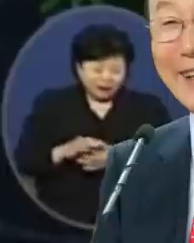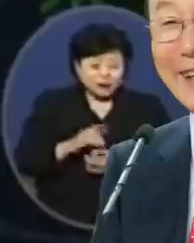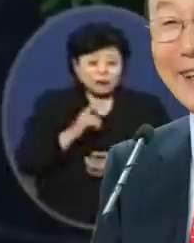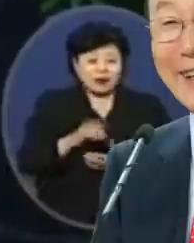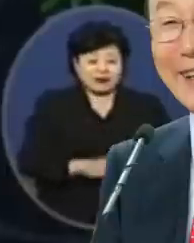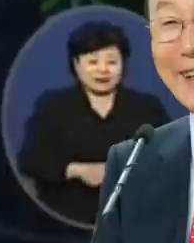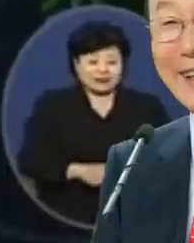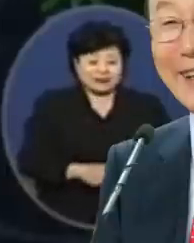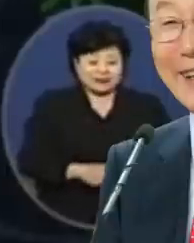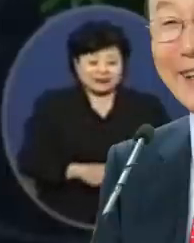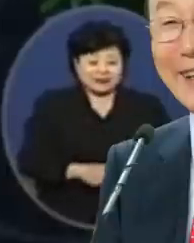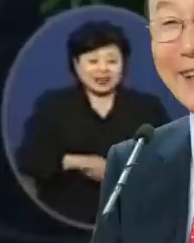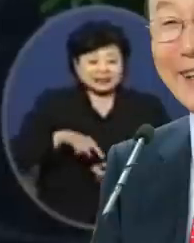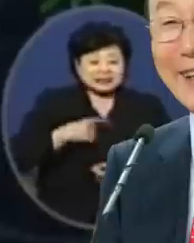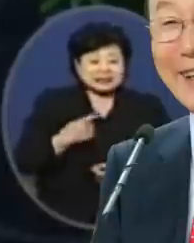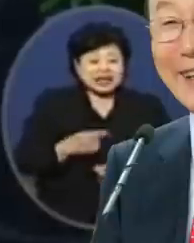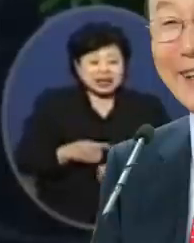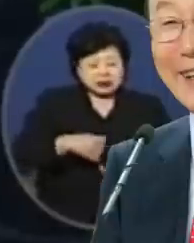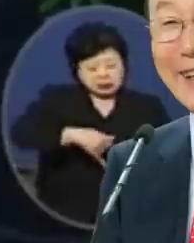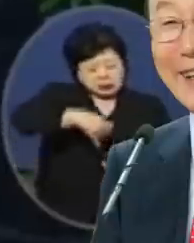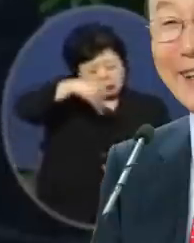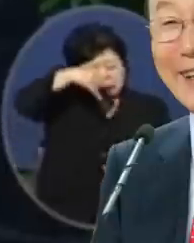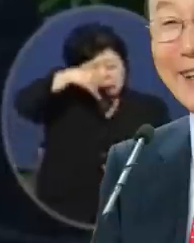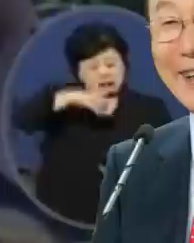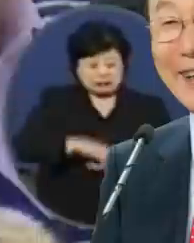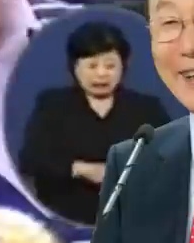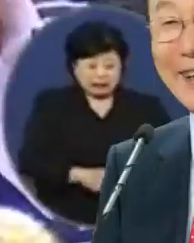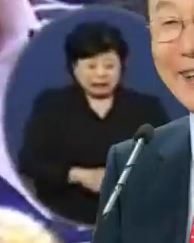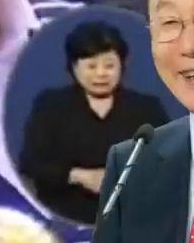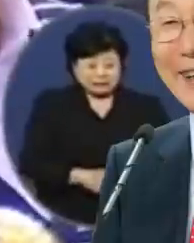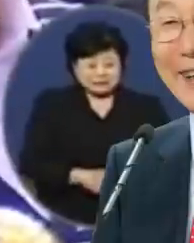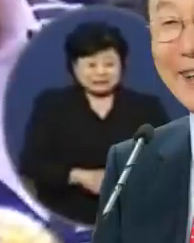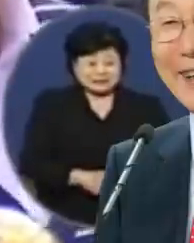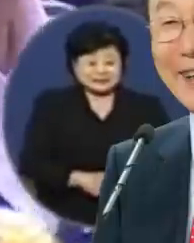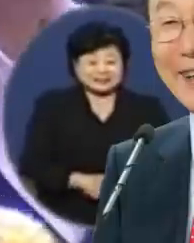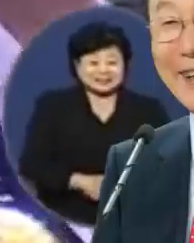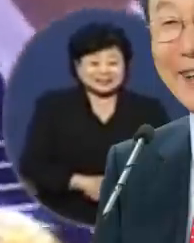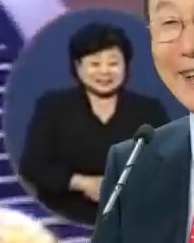사람 내가 가만히 있게 자기는 말라교예요. 나보다 더 말라교예요.